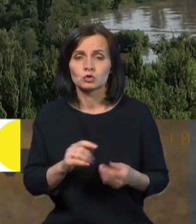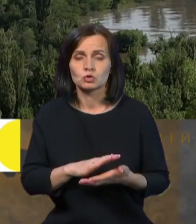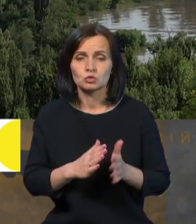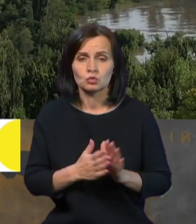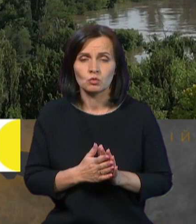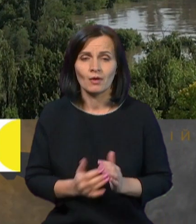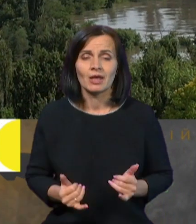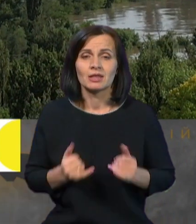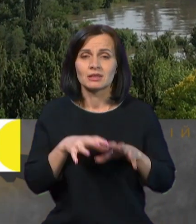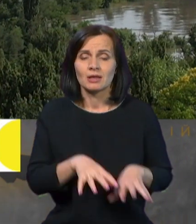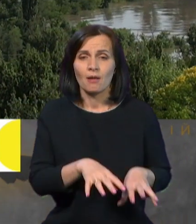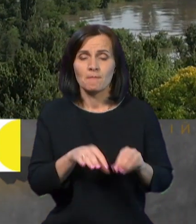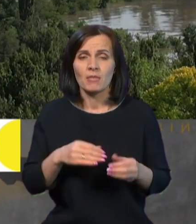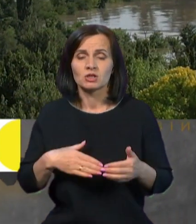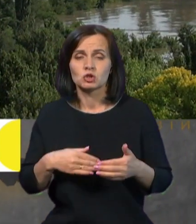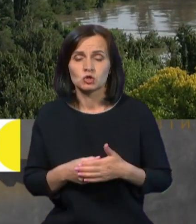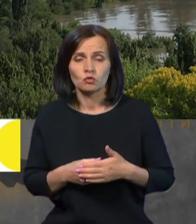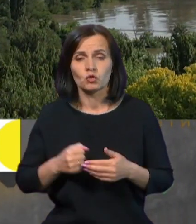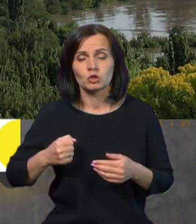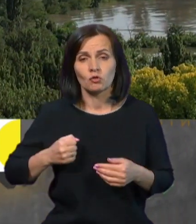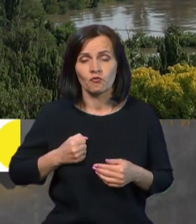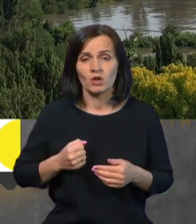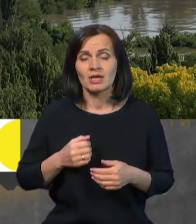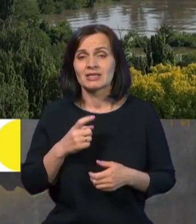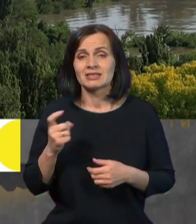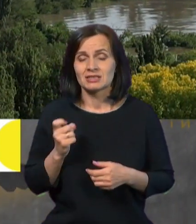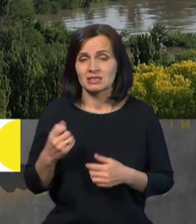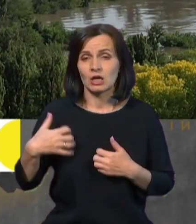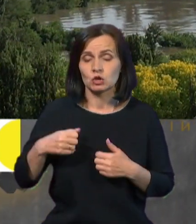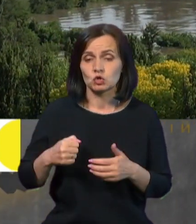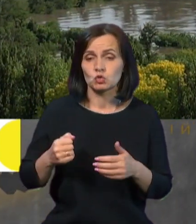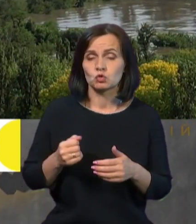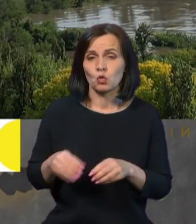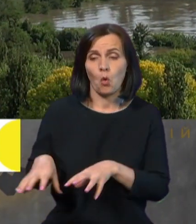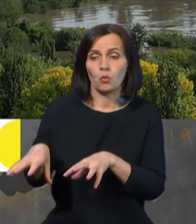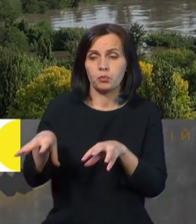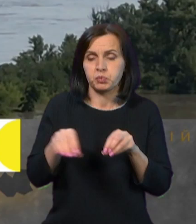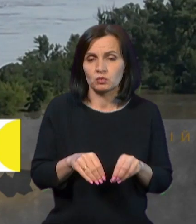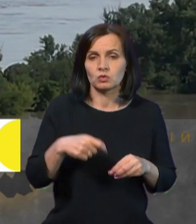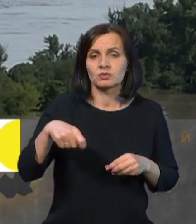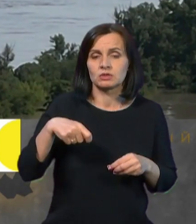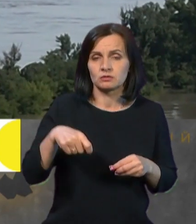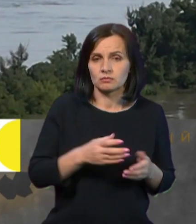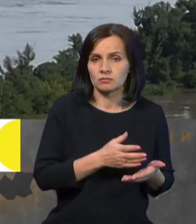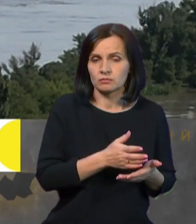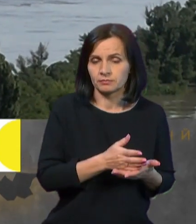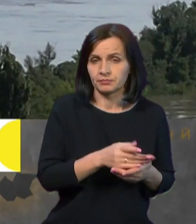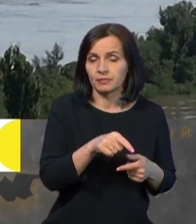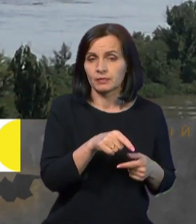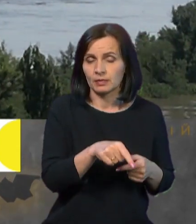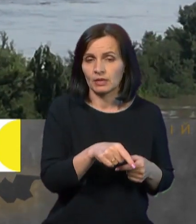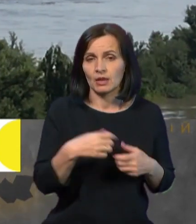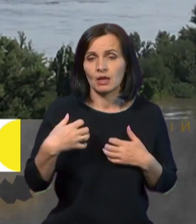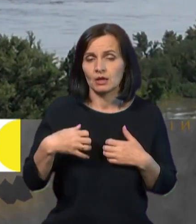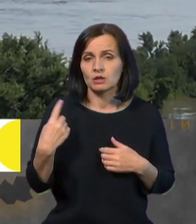своїх підрозділів з Херсонського напрямку, відповідно, на Запорізький напрямок. Херсонська